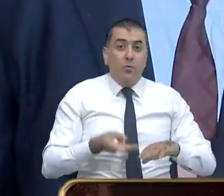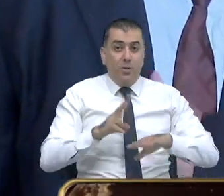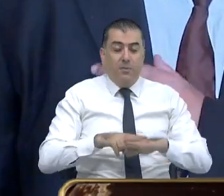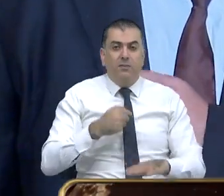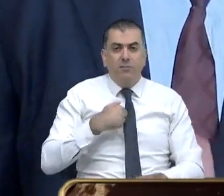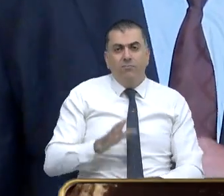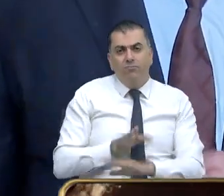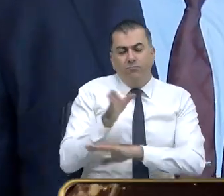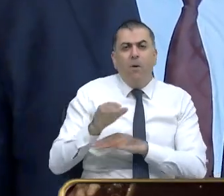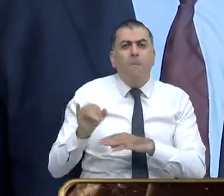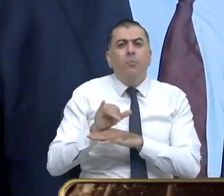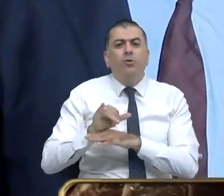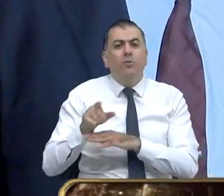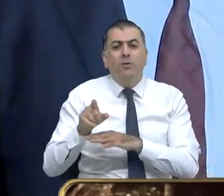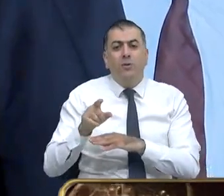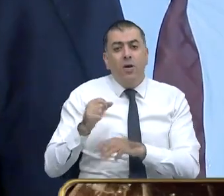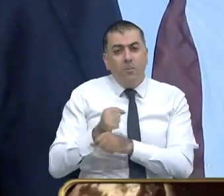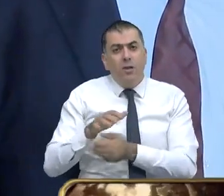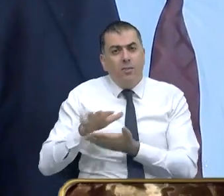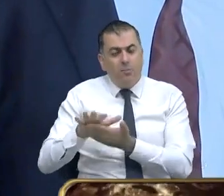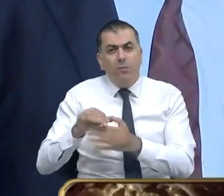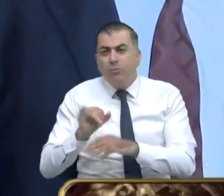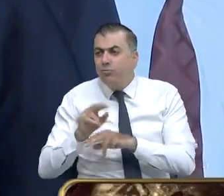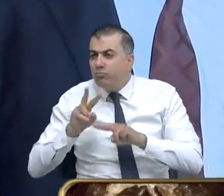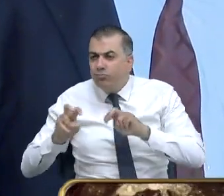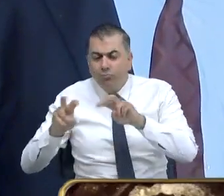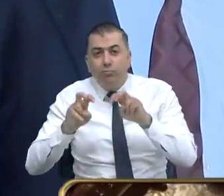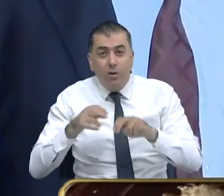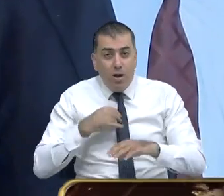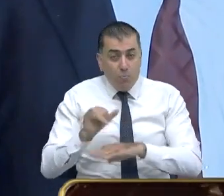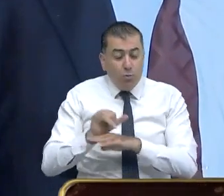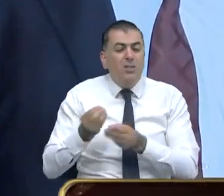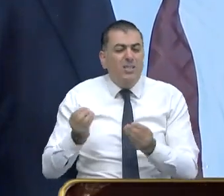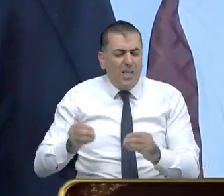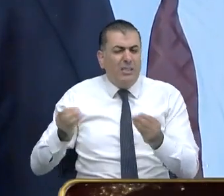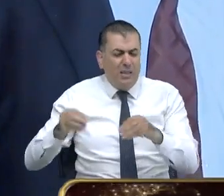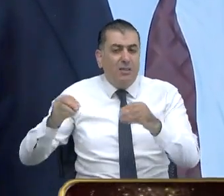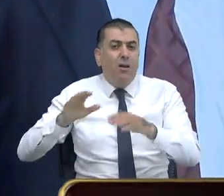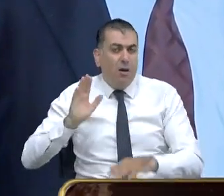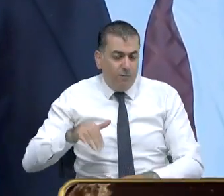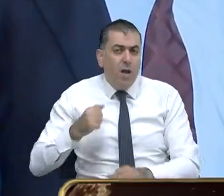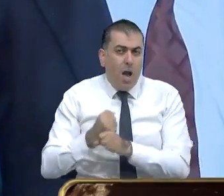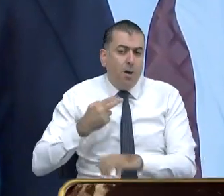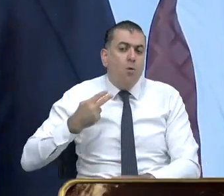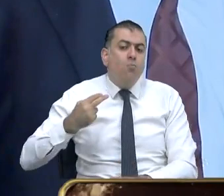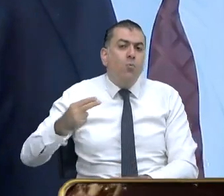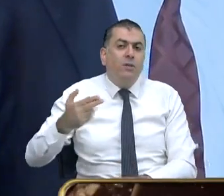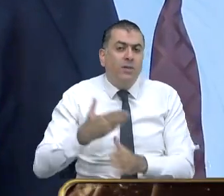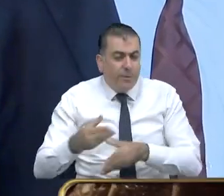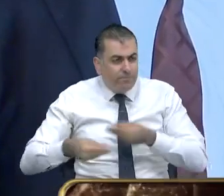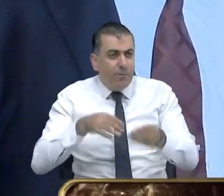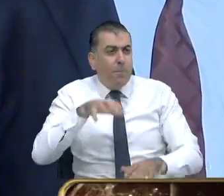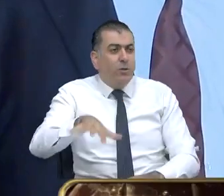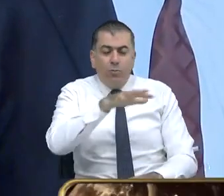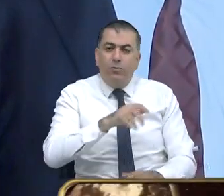مجموعه من المشاريع التي نفذناها وان شاء الله تعالى هناك نيه لتنفيذ المزيد من المشاريع التاهيليه لسكان هذه المنطقه